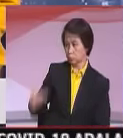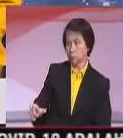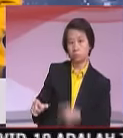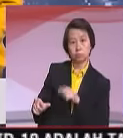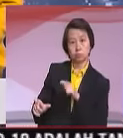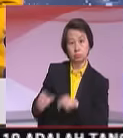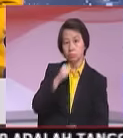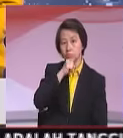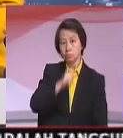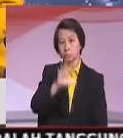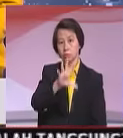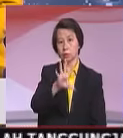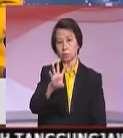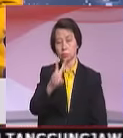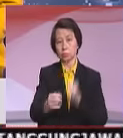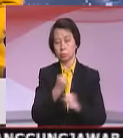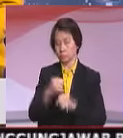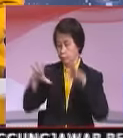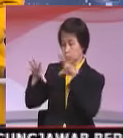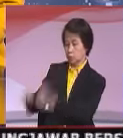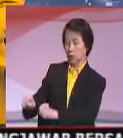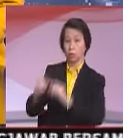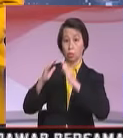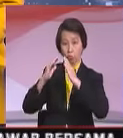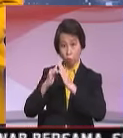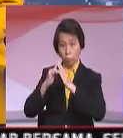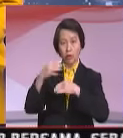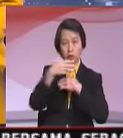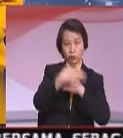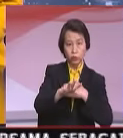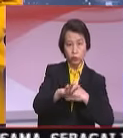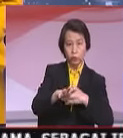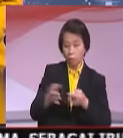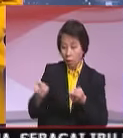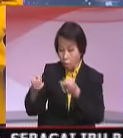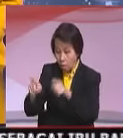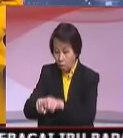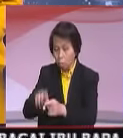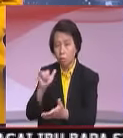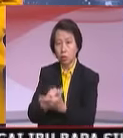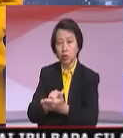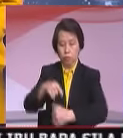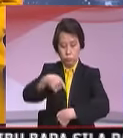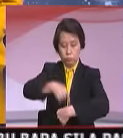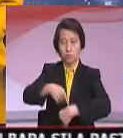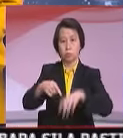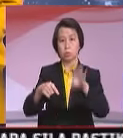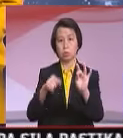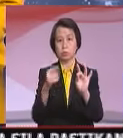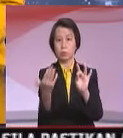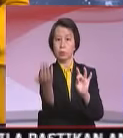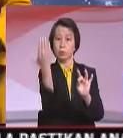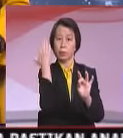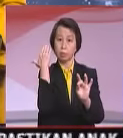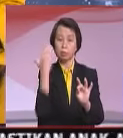yang berusia 42 tahun ditahan di rumahnya sejurus selepas kejadian itu kira-kira 8 pagi